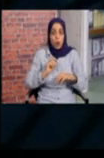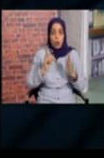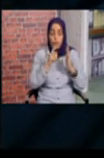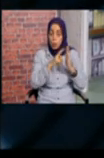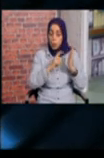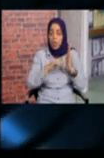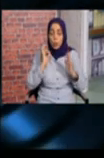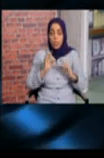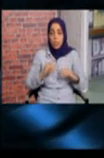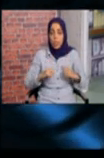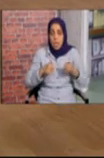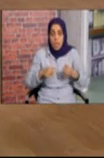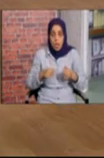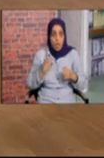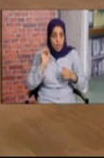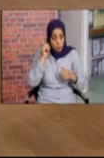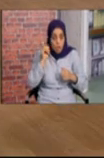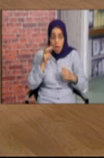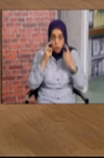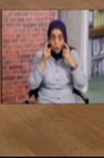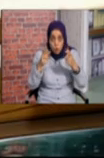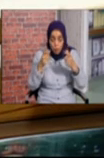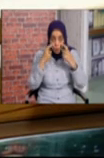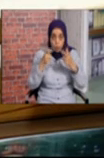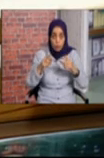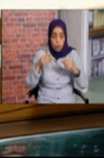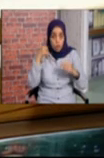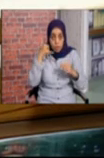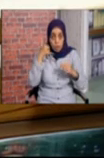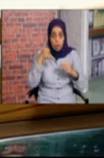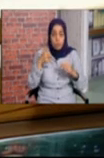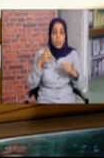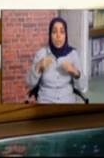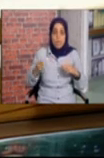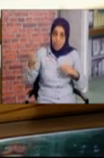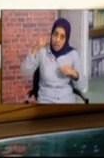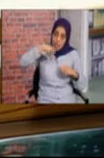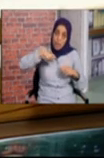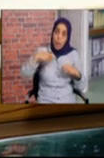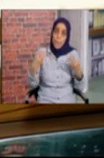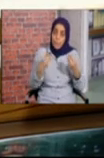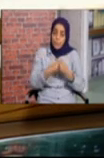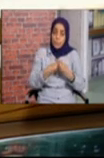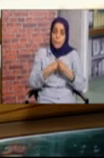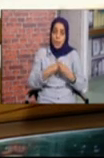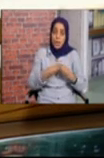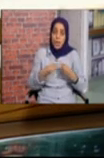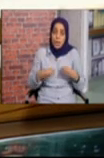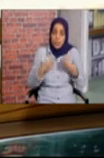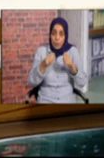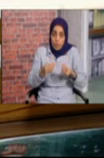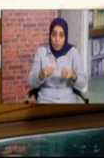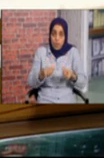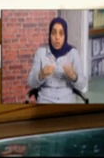جدا. طيب هل لاحظت دكتور احمد انه يعني عدد الاتصالات التليفونيه زادت مع يعني تفعيل او